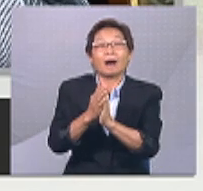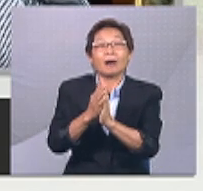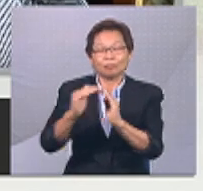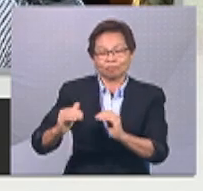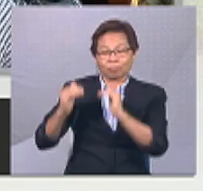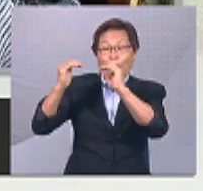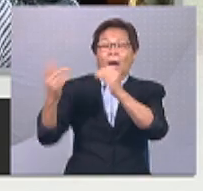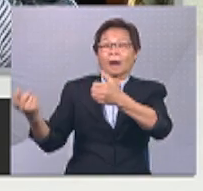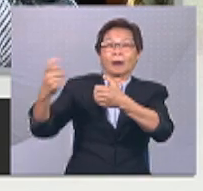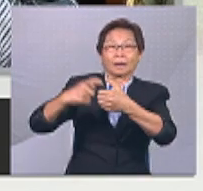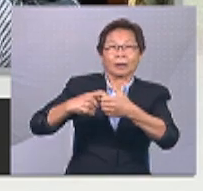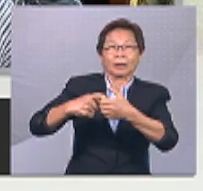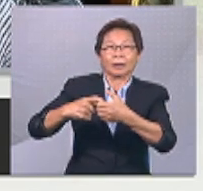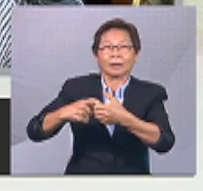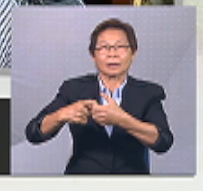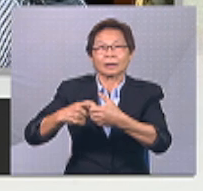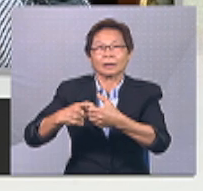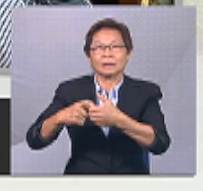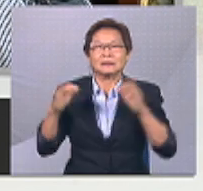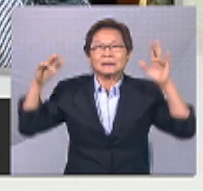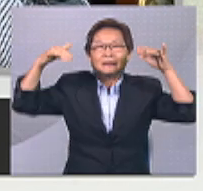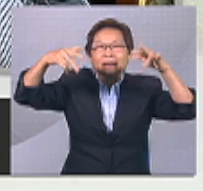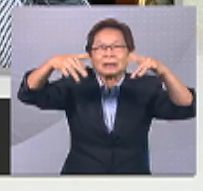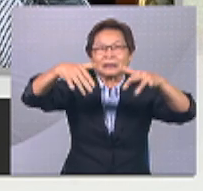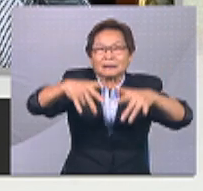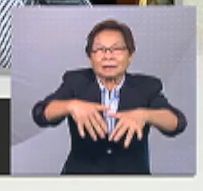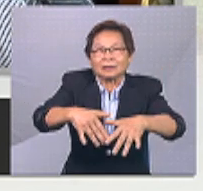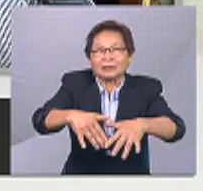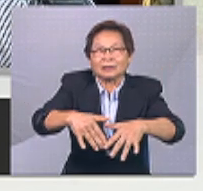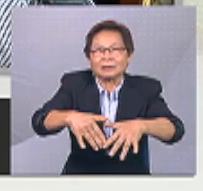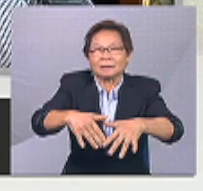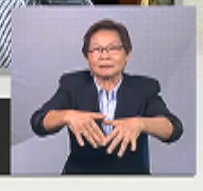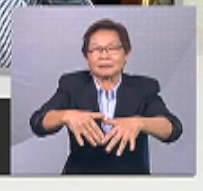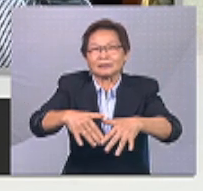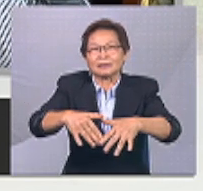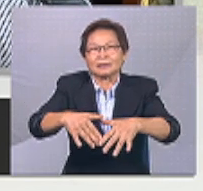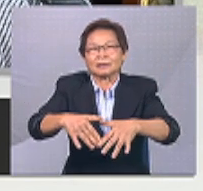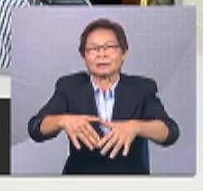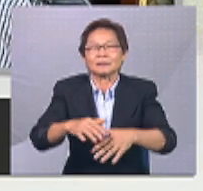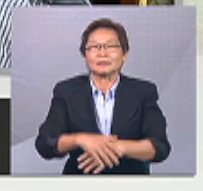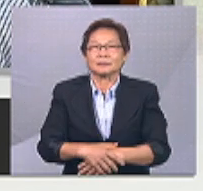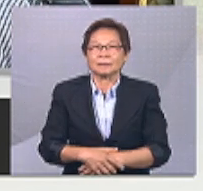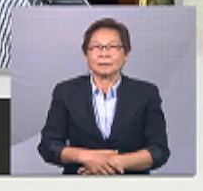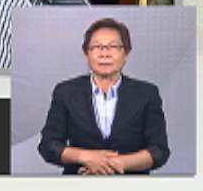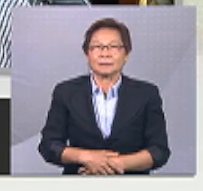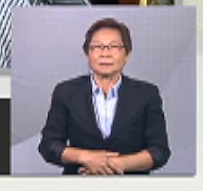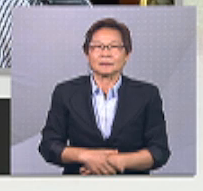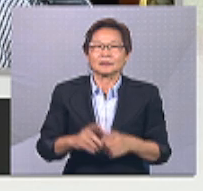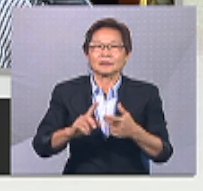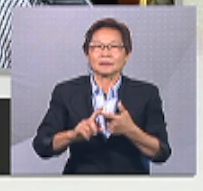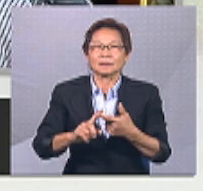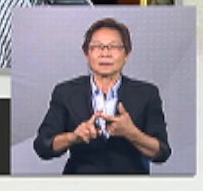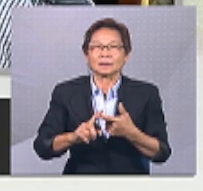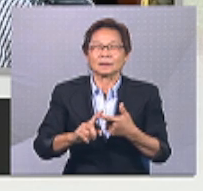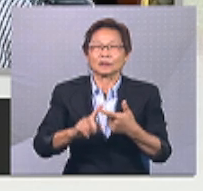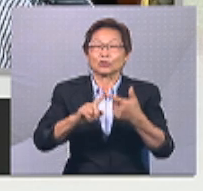berkenaan Malaysians yang attended the gatherings dekat Sulawesi dan juga New Delhi itu jika ada yang balik. Kedua, mengenai